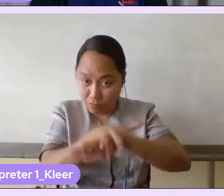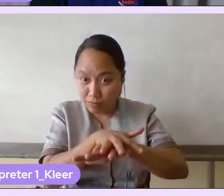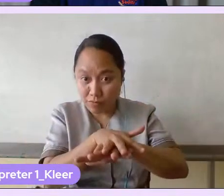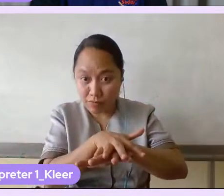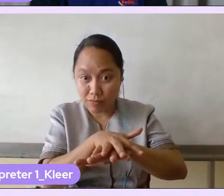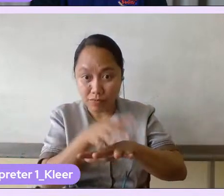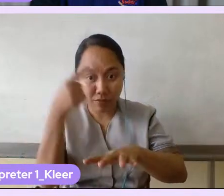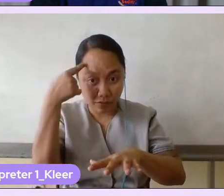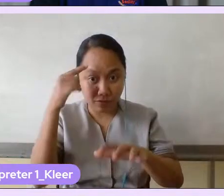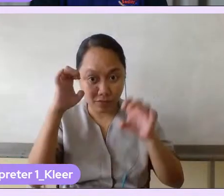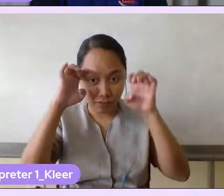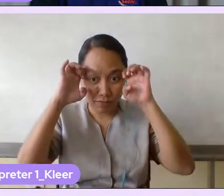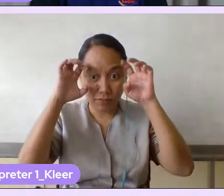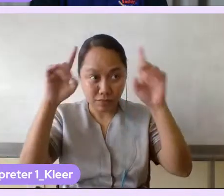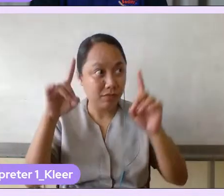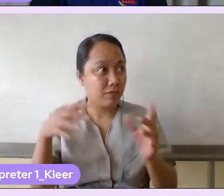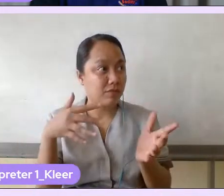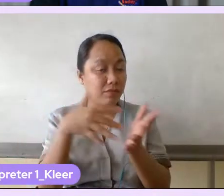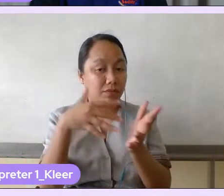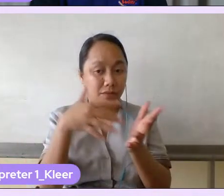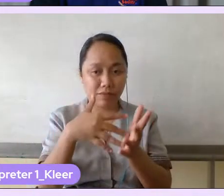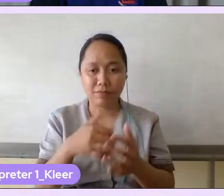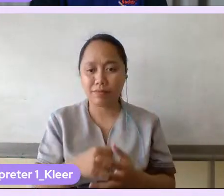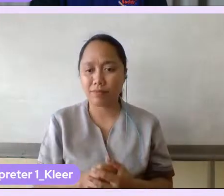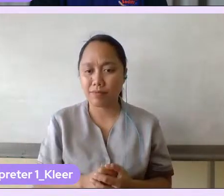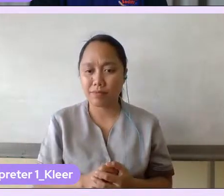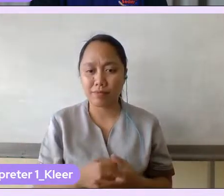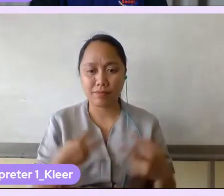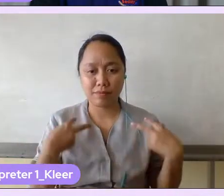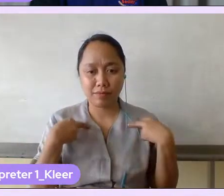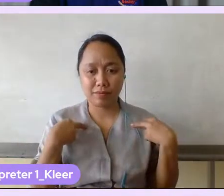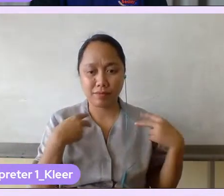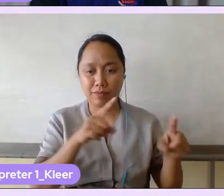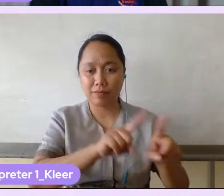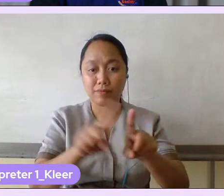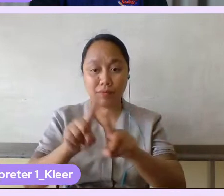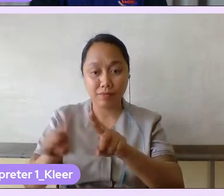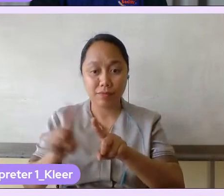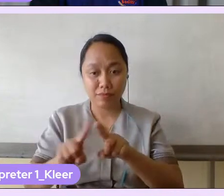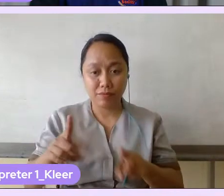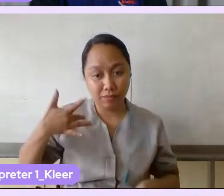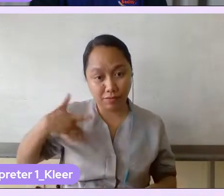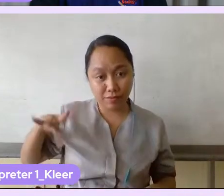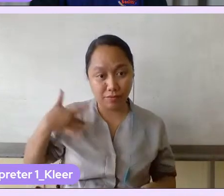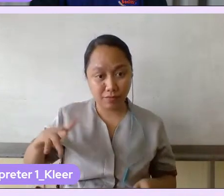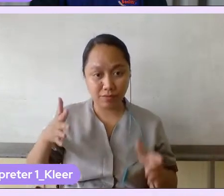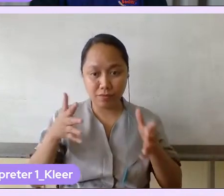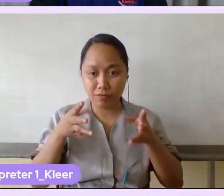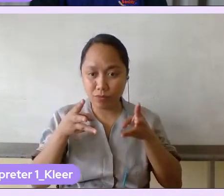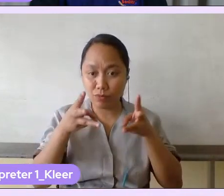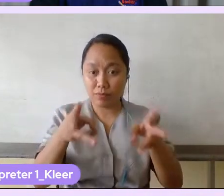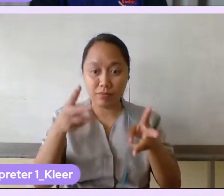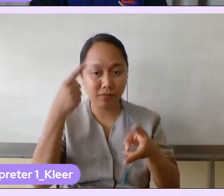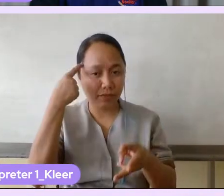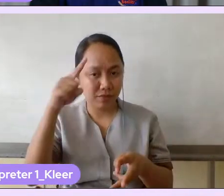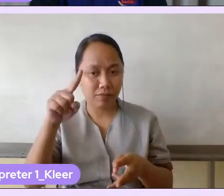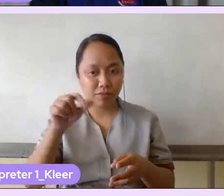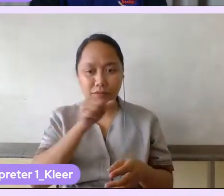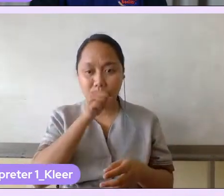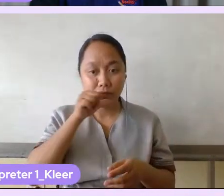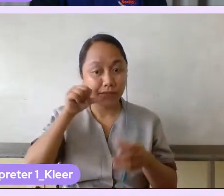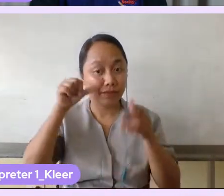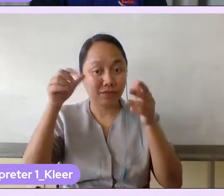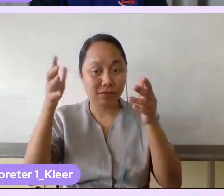education. So we are tying up with different colleges with agriculture para